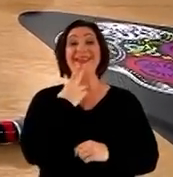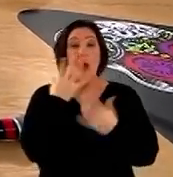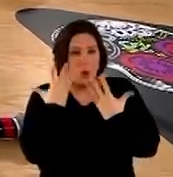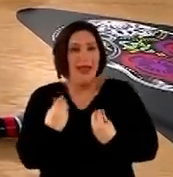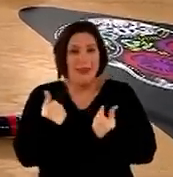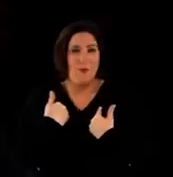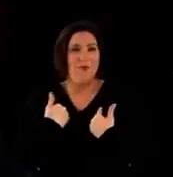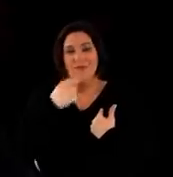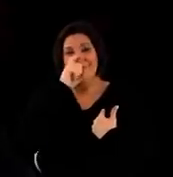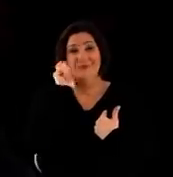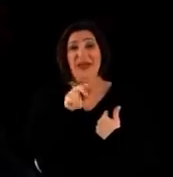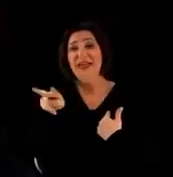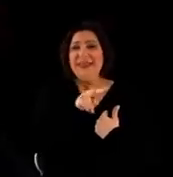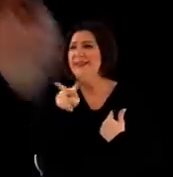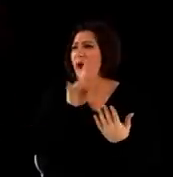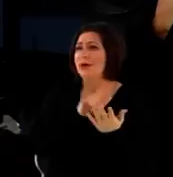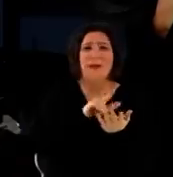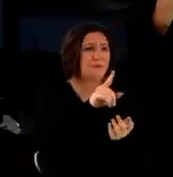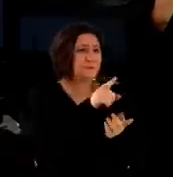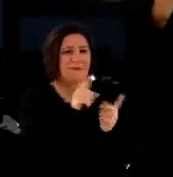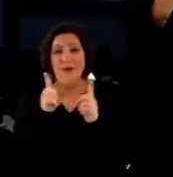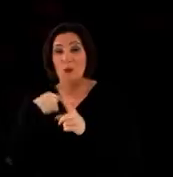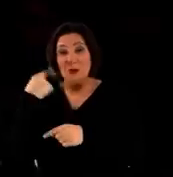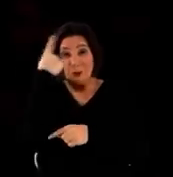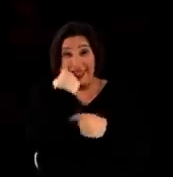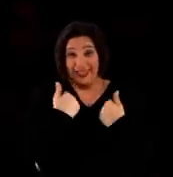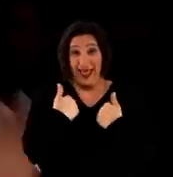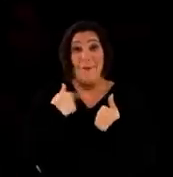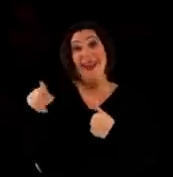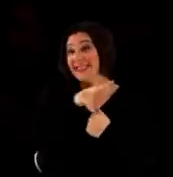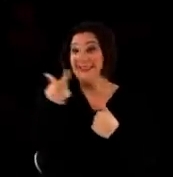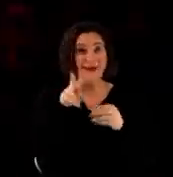olsaydım sanıyorum ikinizin arasında kalırdım. Bu suratla kız olsaydım